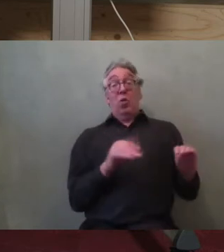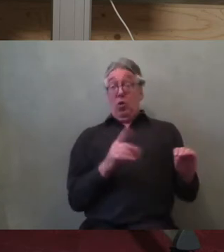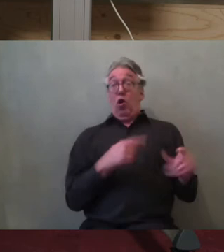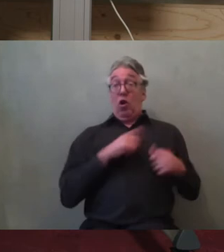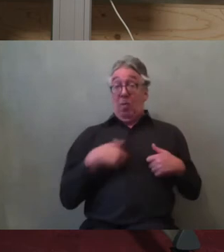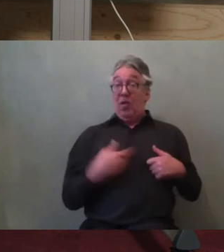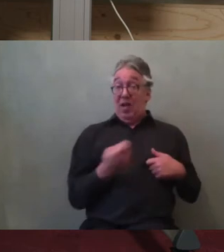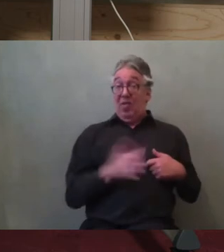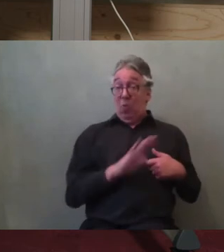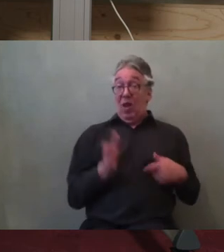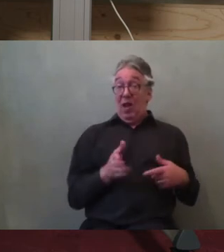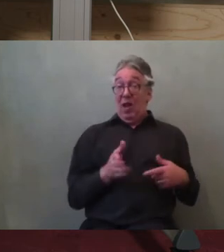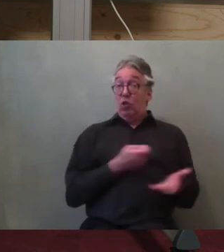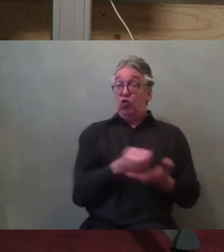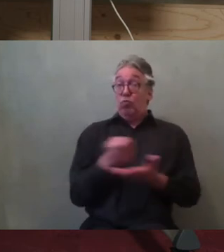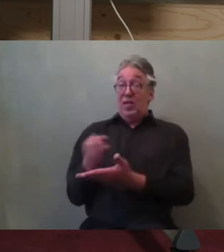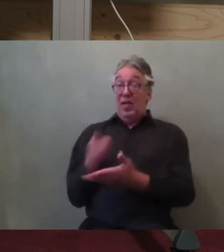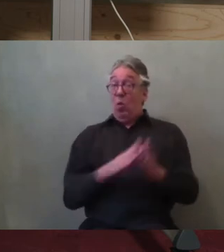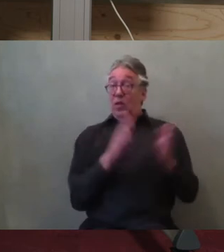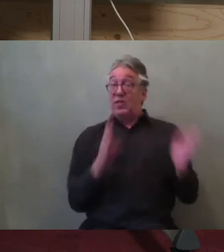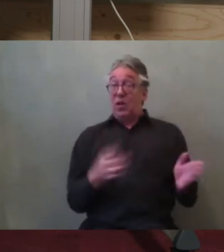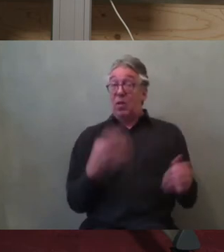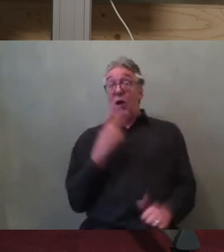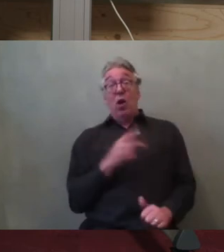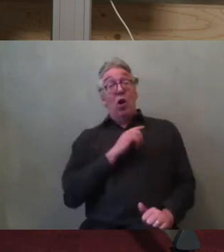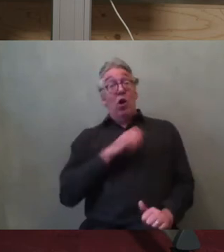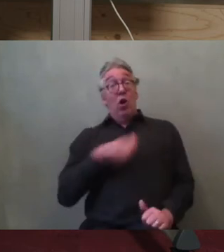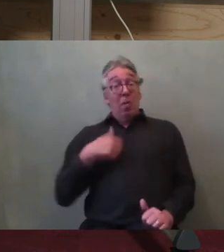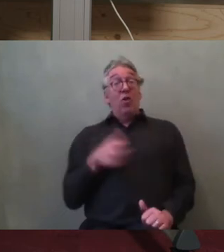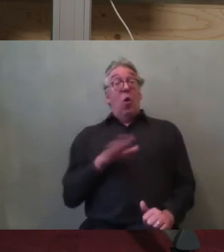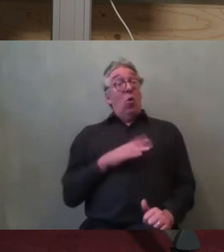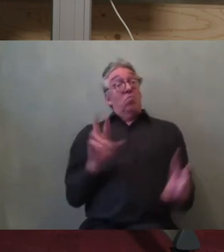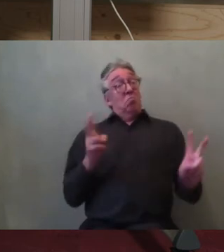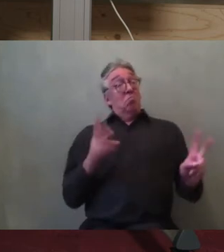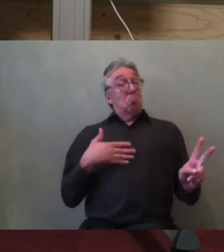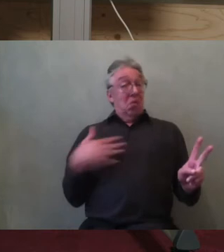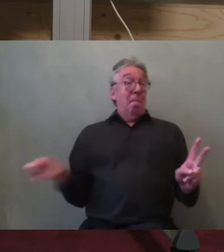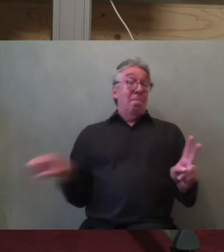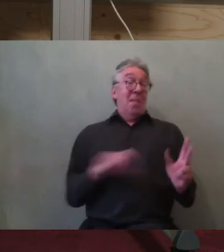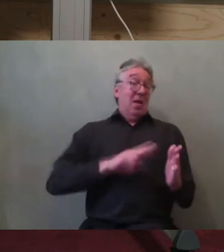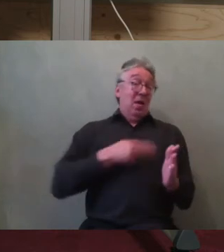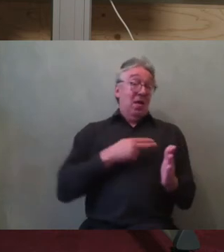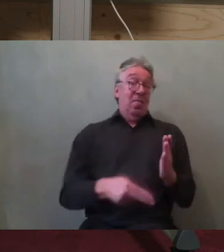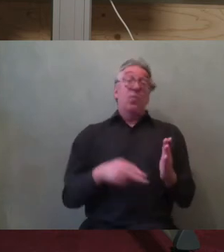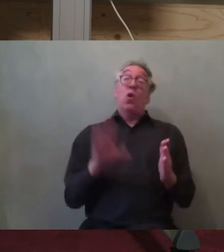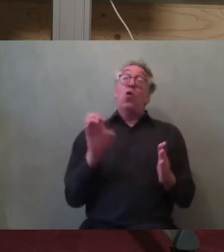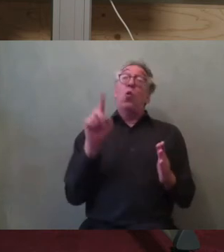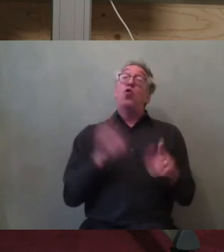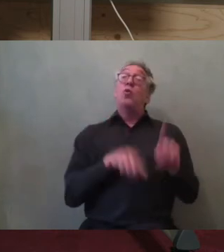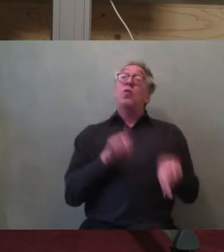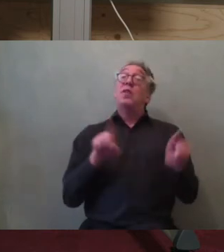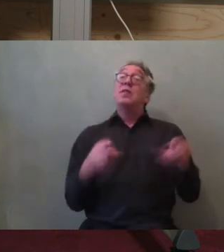instellingen. Om te kijken of zij ook de code diversiteit en inclusie en de aanbevelingen uit dit rapport kunnen meenemen in